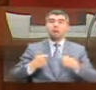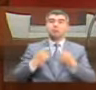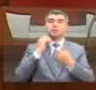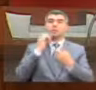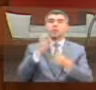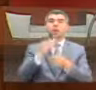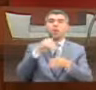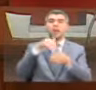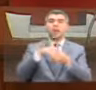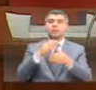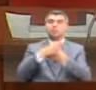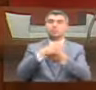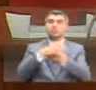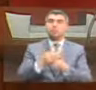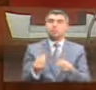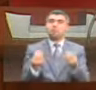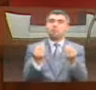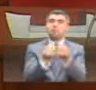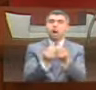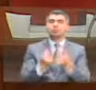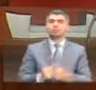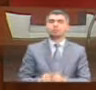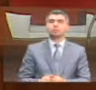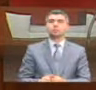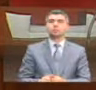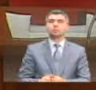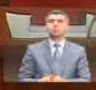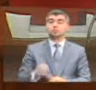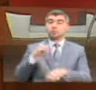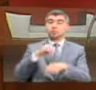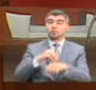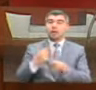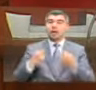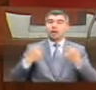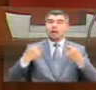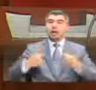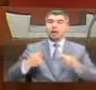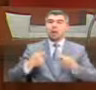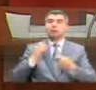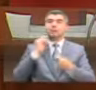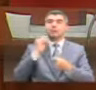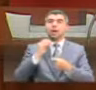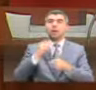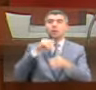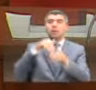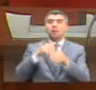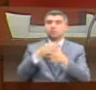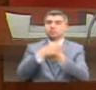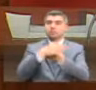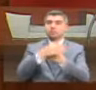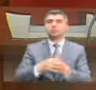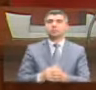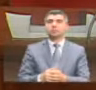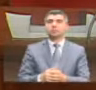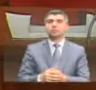وباقي أعضاء فريقه. السيد محمد الأعرض رئيس الفريق الحركي وباقي أعضاء فريقه. السيد رشيد